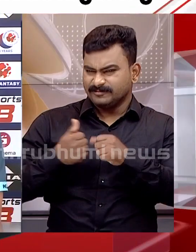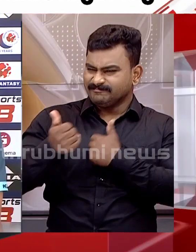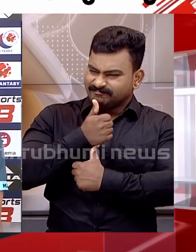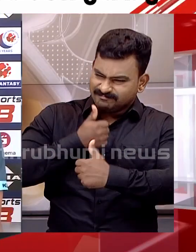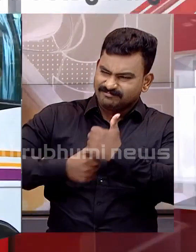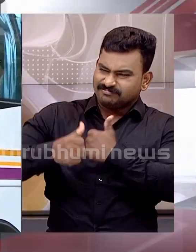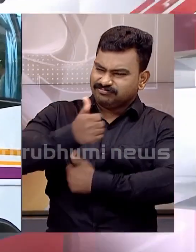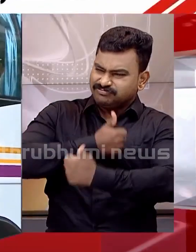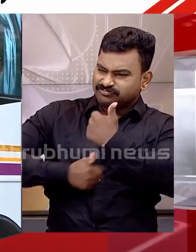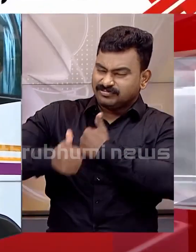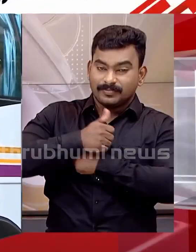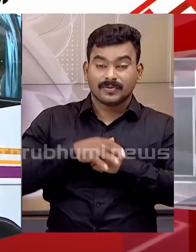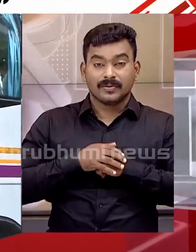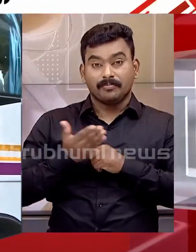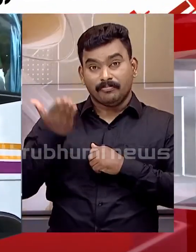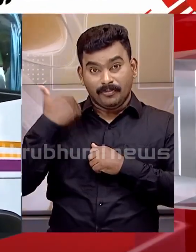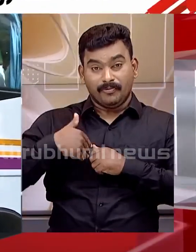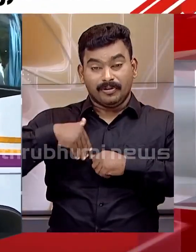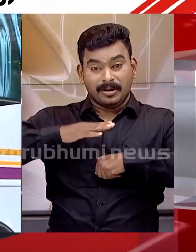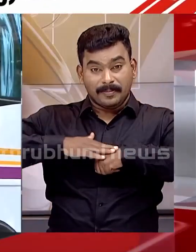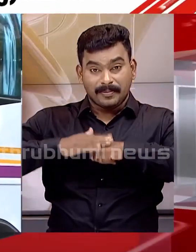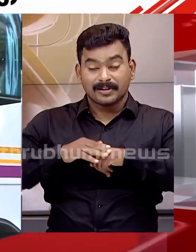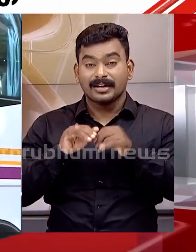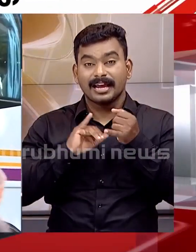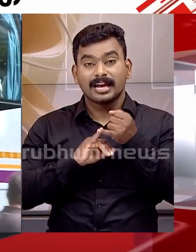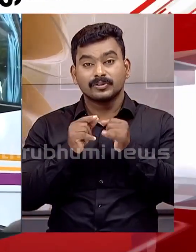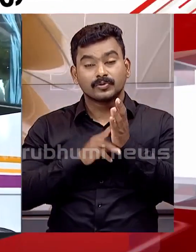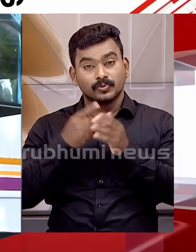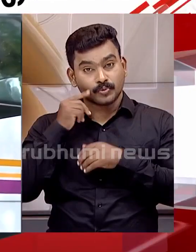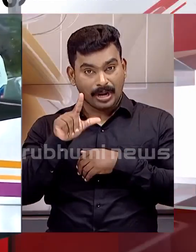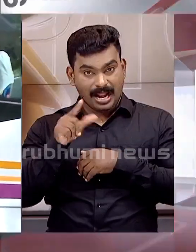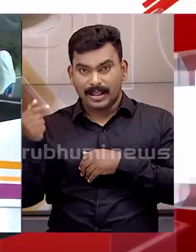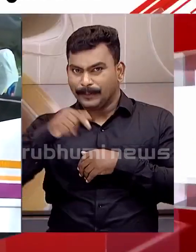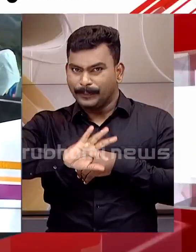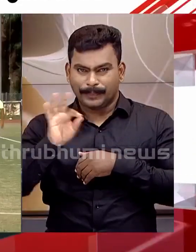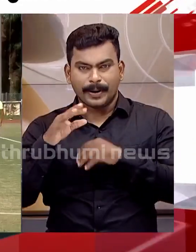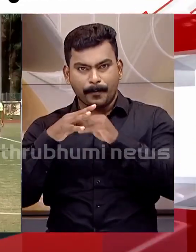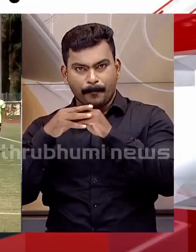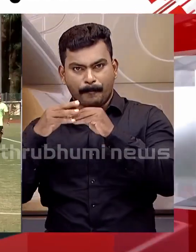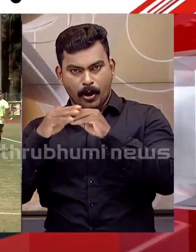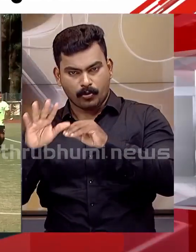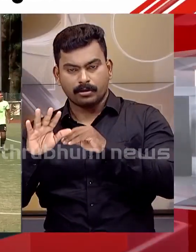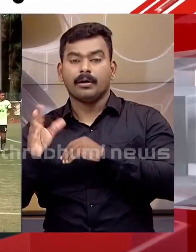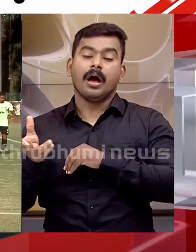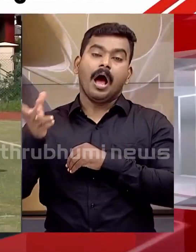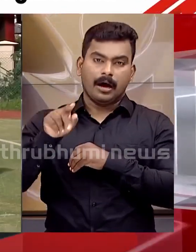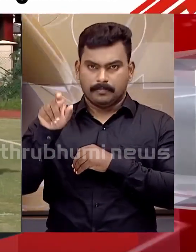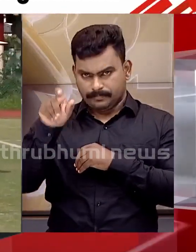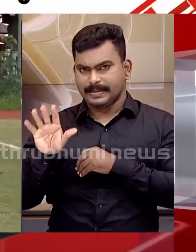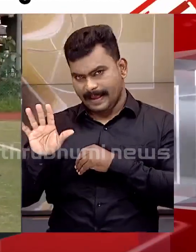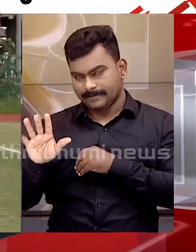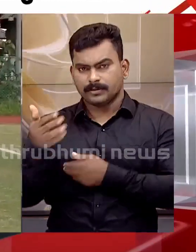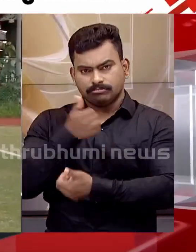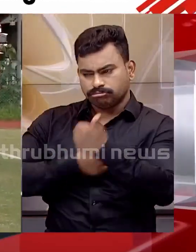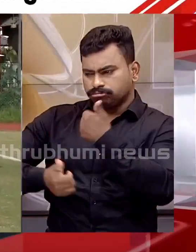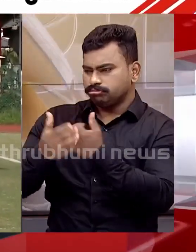വിൻ ദ ട്രോഫി. നാഷണൽ ടീമിനൊപ്പമായതിനാൽ സുനിൽ ഛേത്രി ഇല്ലാതെയാണ് ബംഗളൂരു കൊച്ചിയിലെത്തിയത്. ശിവശക്തി പകരക്കാരനാകും.